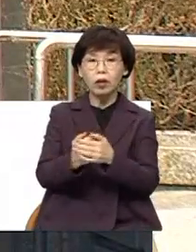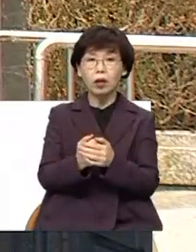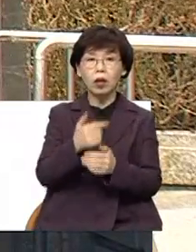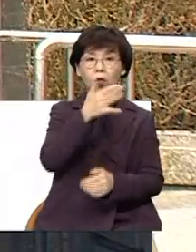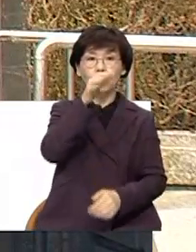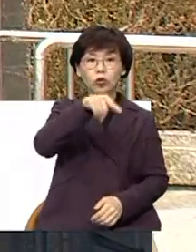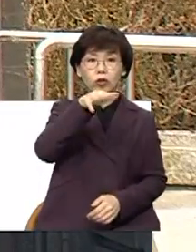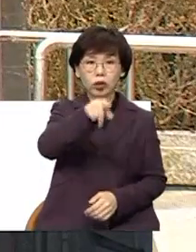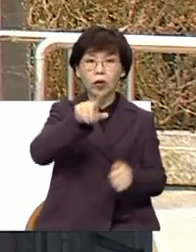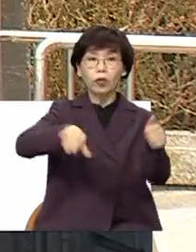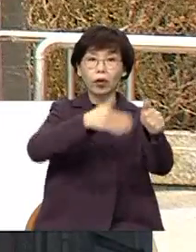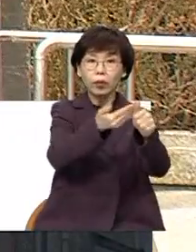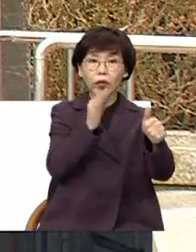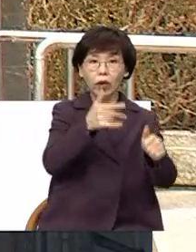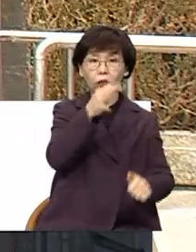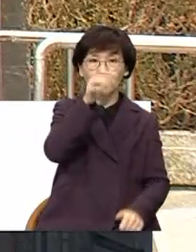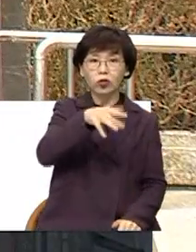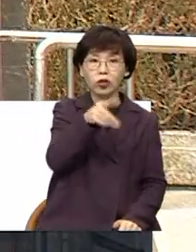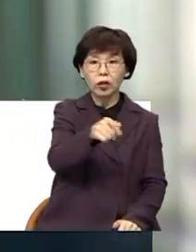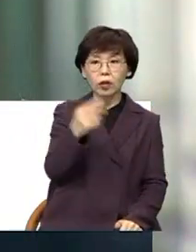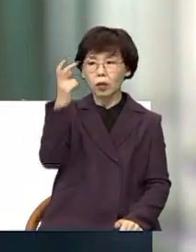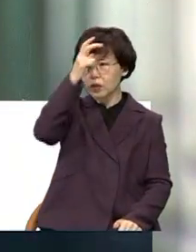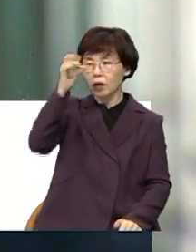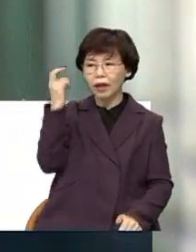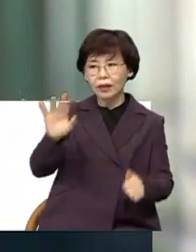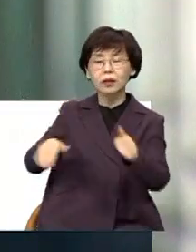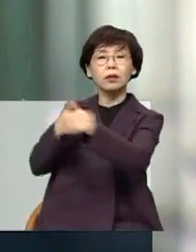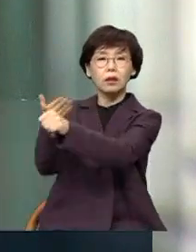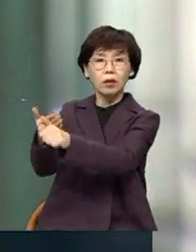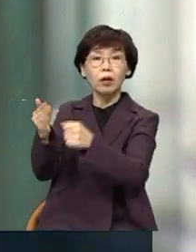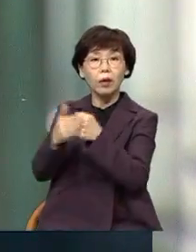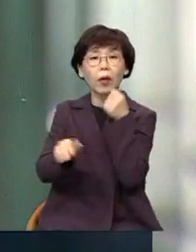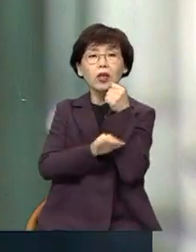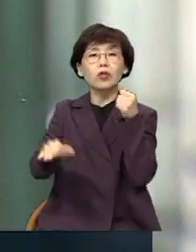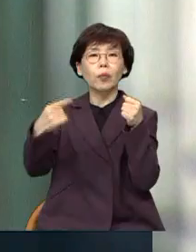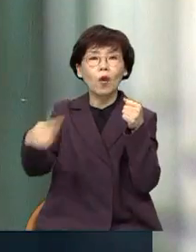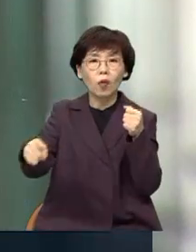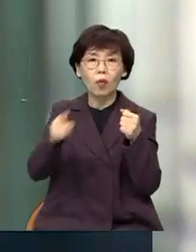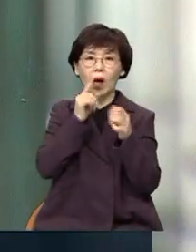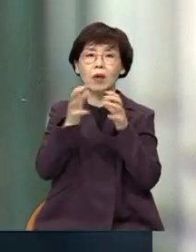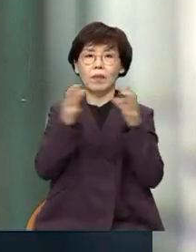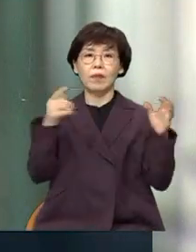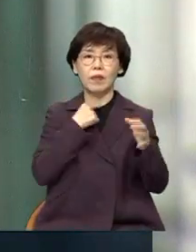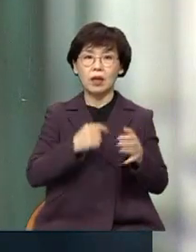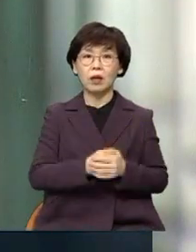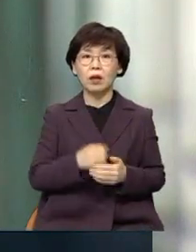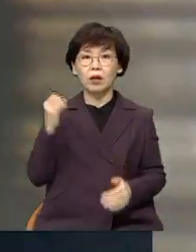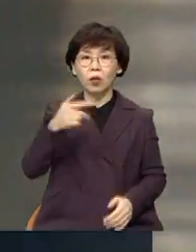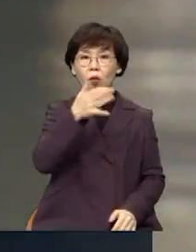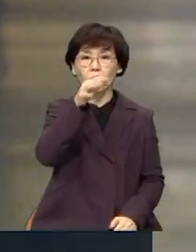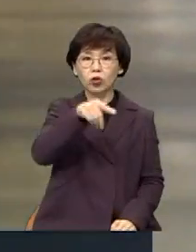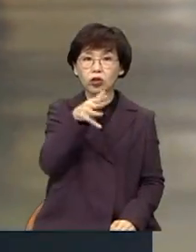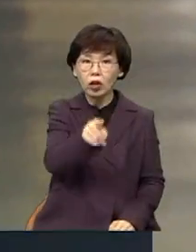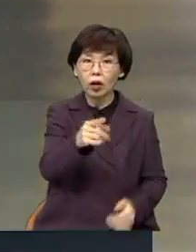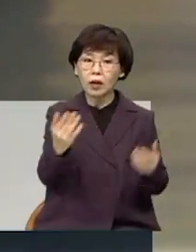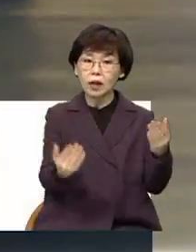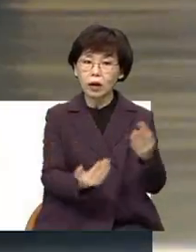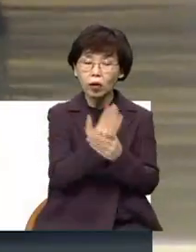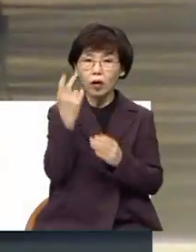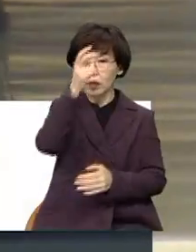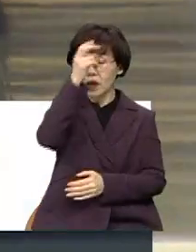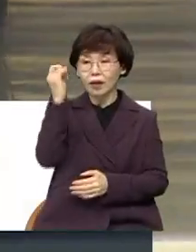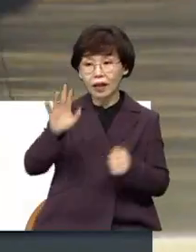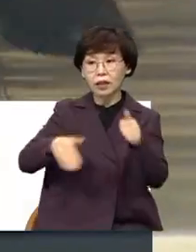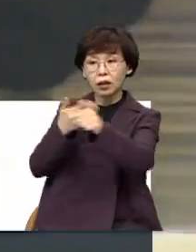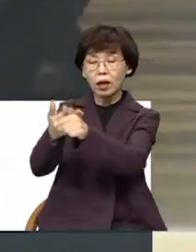다시 공수처가 검찰에 재이첩하면서 이첩 기준에 대한 논란이 제기됐습니다. 또 공수처가 사건을 검찰에